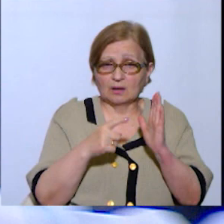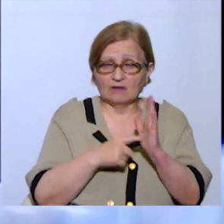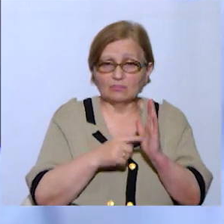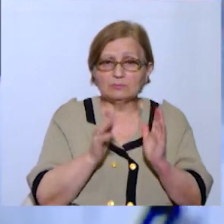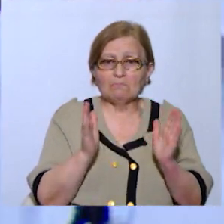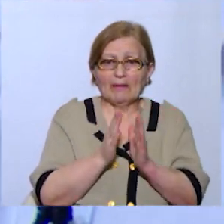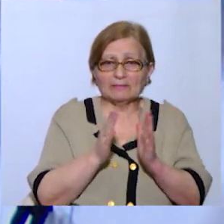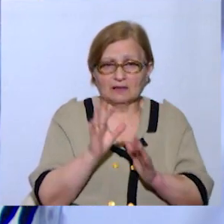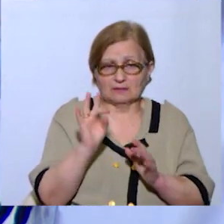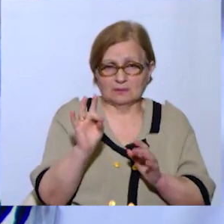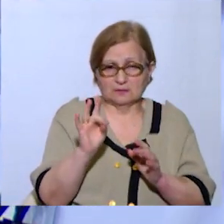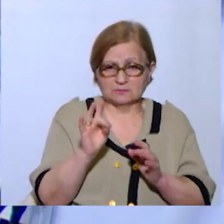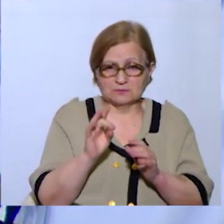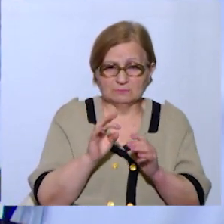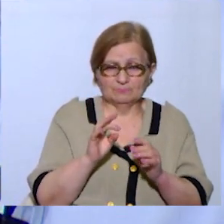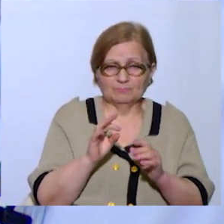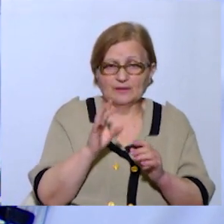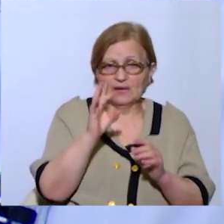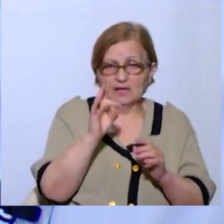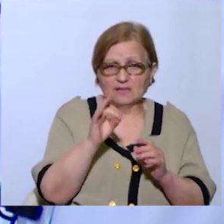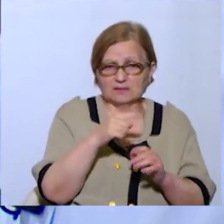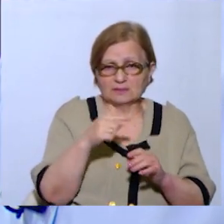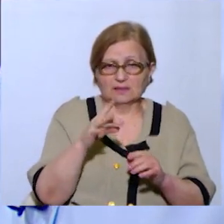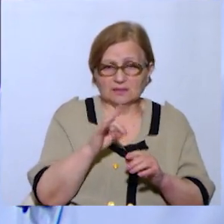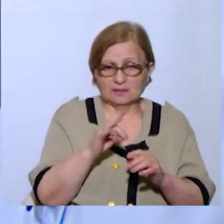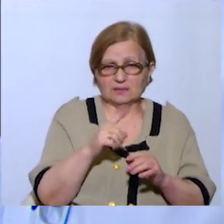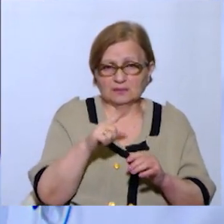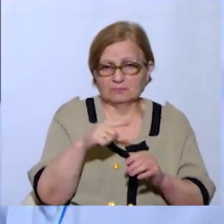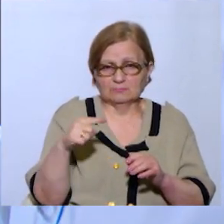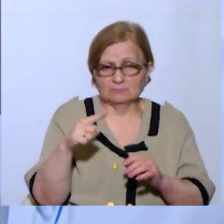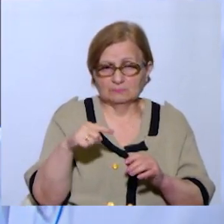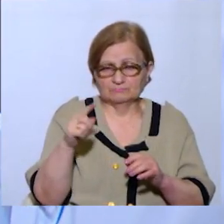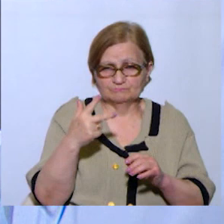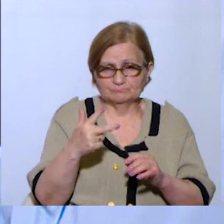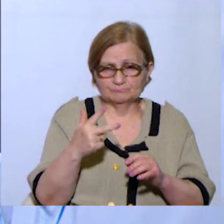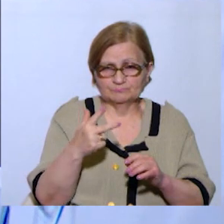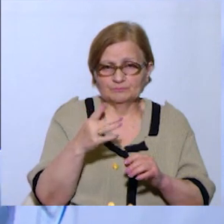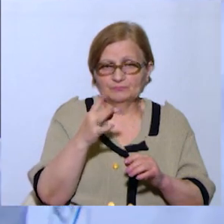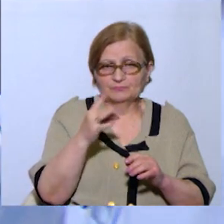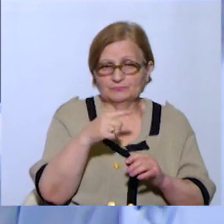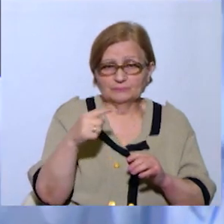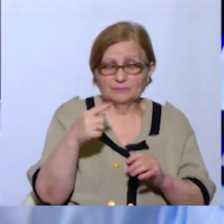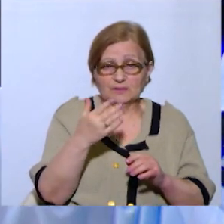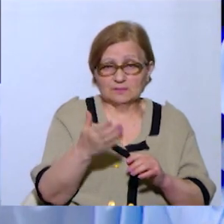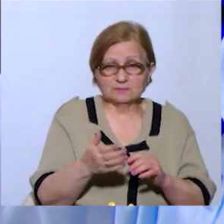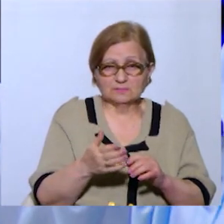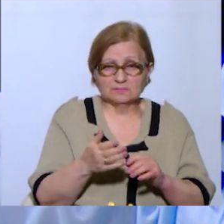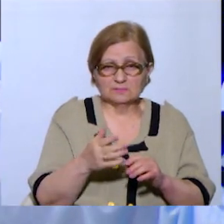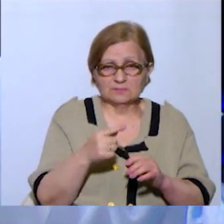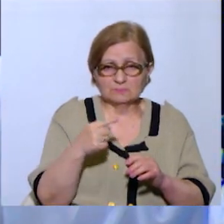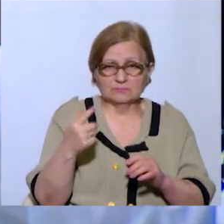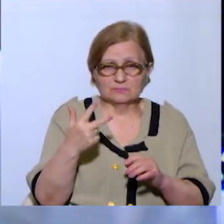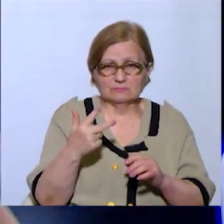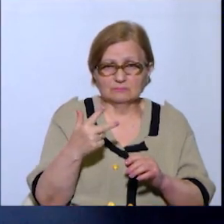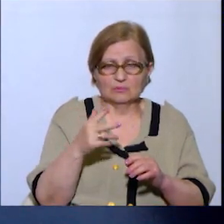ერზე, მიიღება ერმეერეც მინუს 2 ფესვი 3 ფესვი ერმეერედიდან მინუს